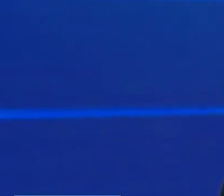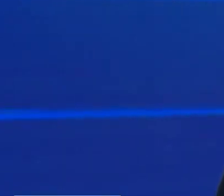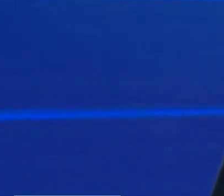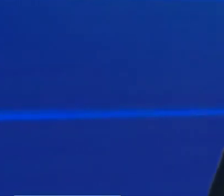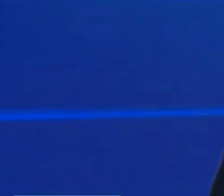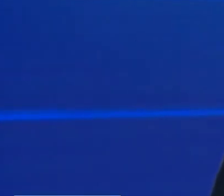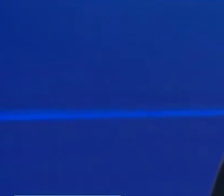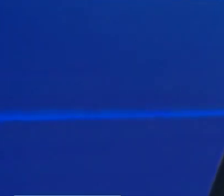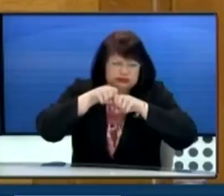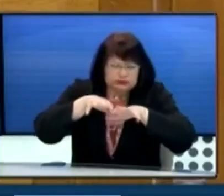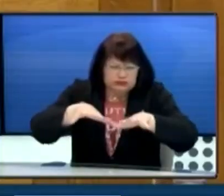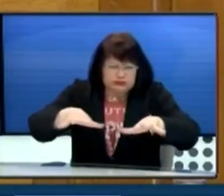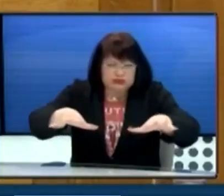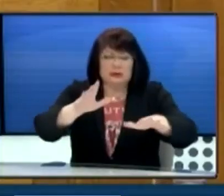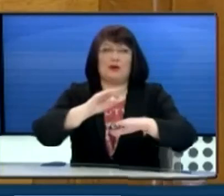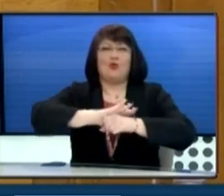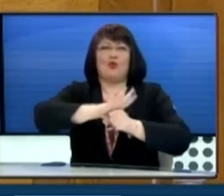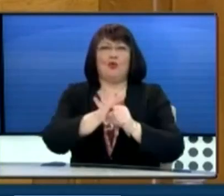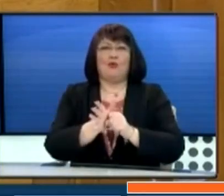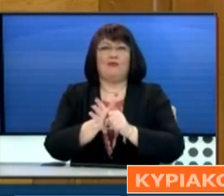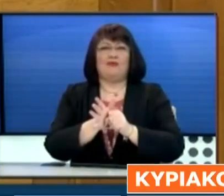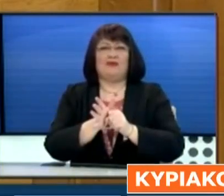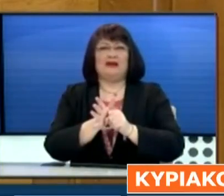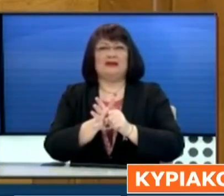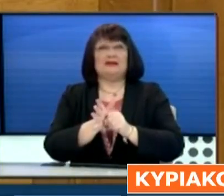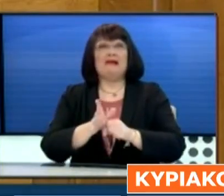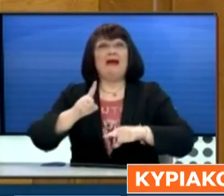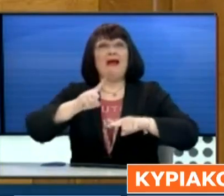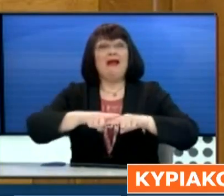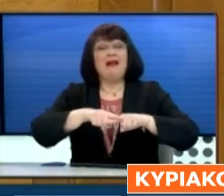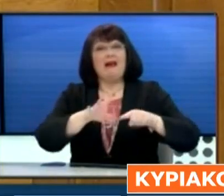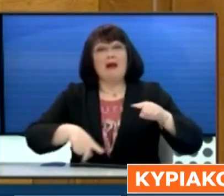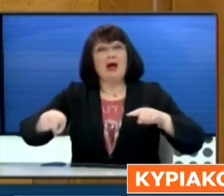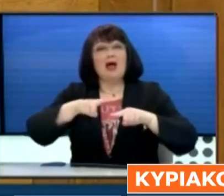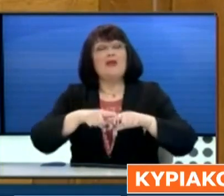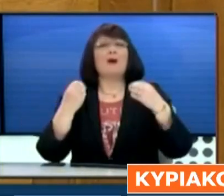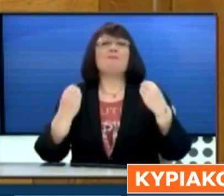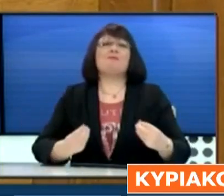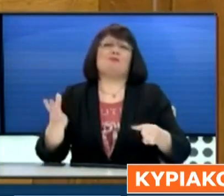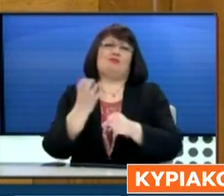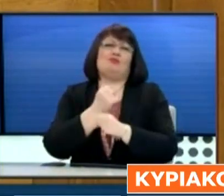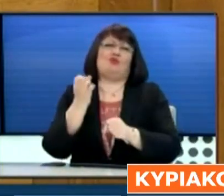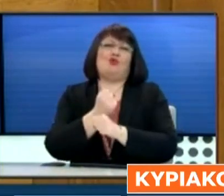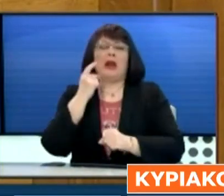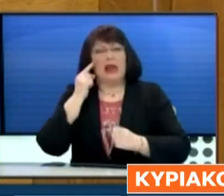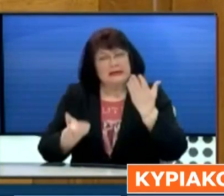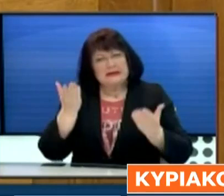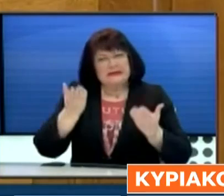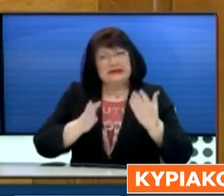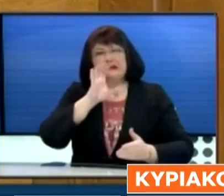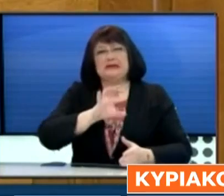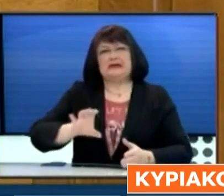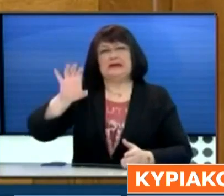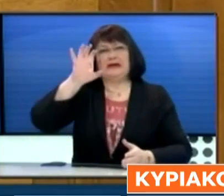μέχρι στιγμής. Η Ελλάδα τα κατάφερε καλύτερα σε σχέση με άλλα κράτη που είχαν